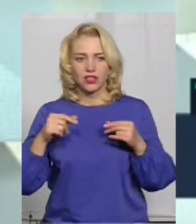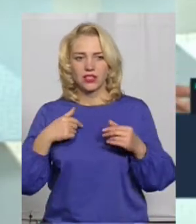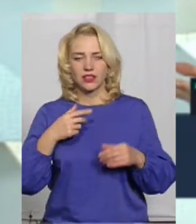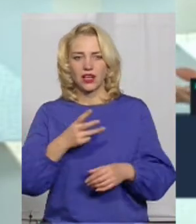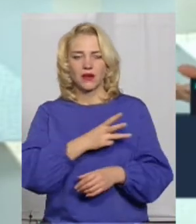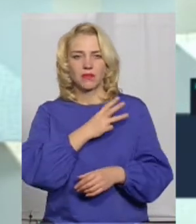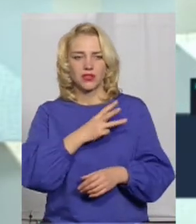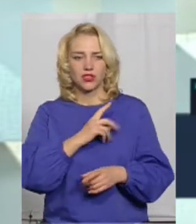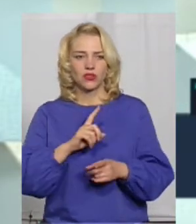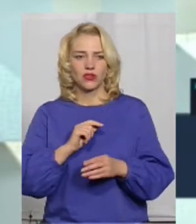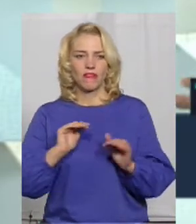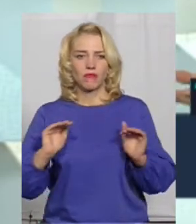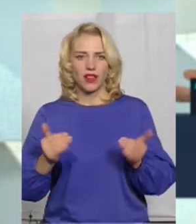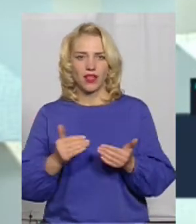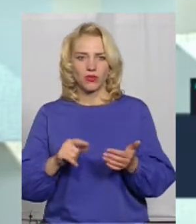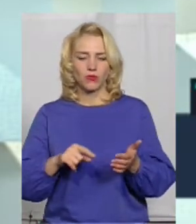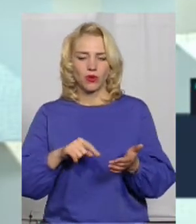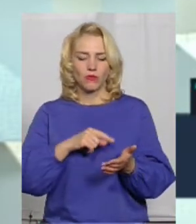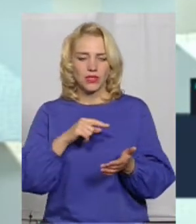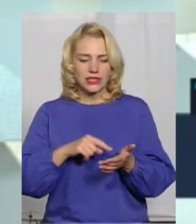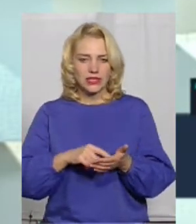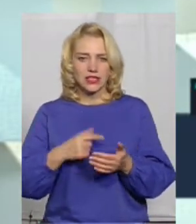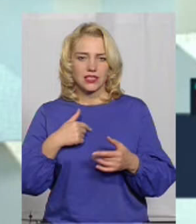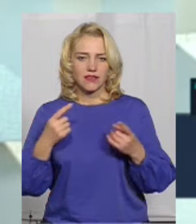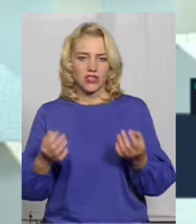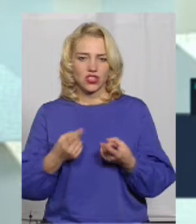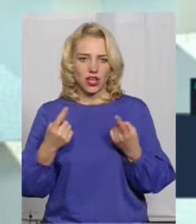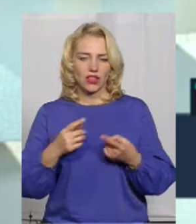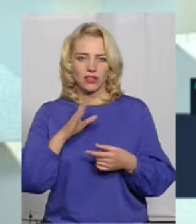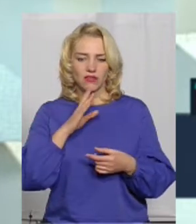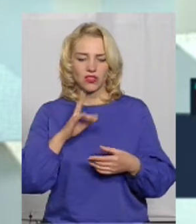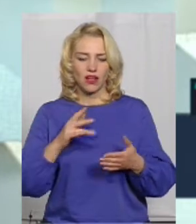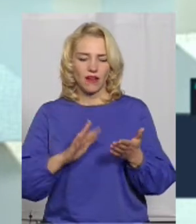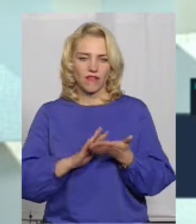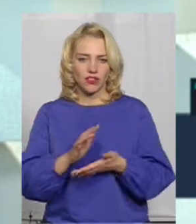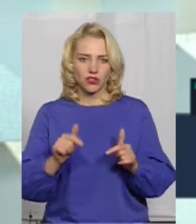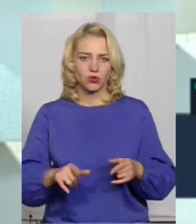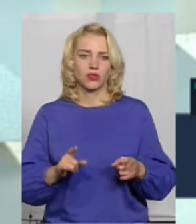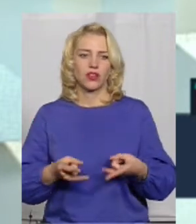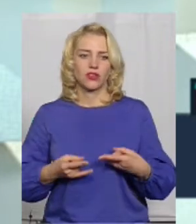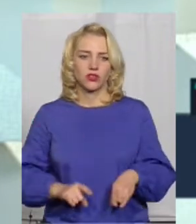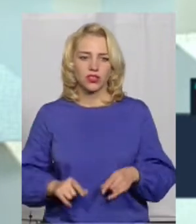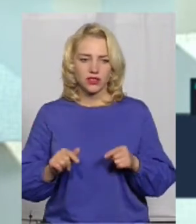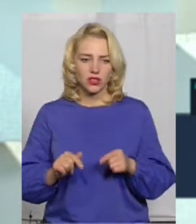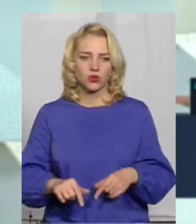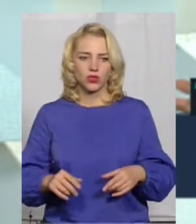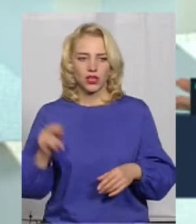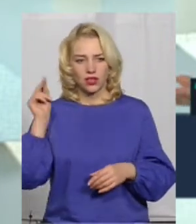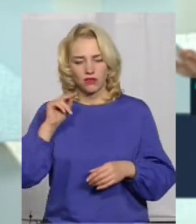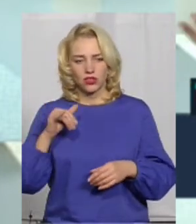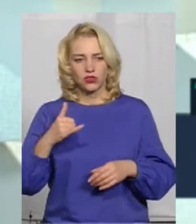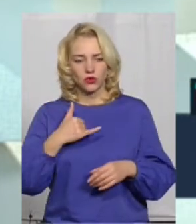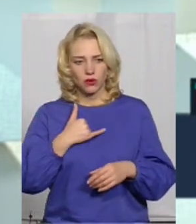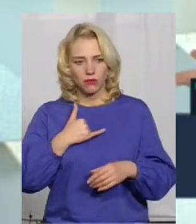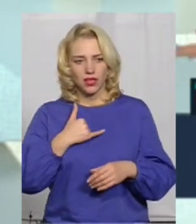в маленькому місті, я звичайна дівчина, яка виросла тут, яка народилася тут, яка вчилася. І ось у